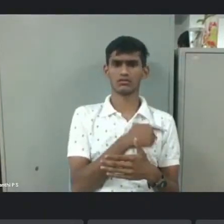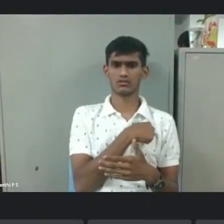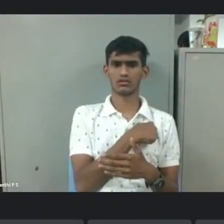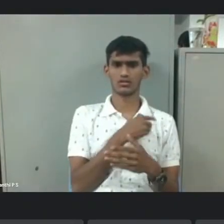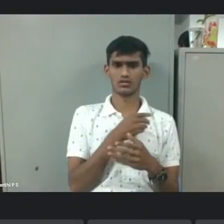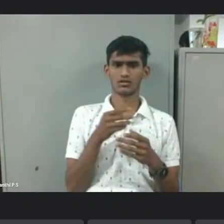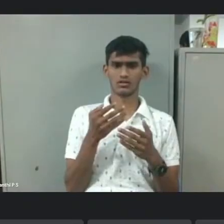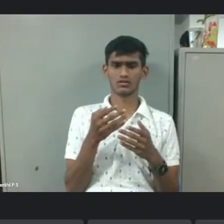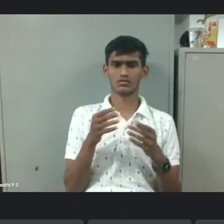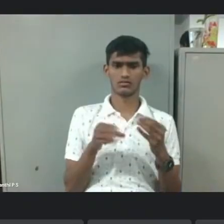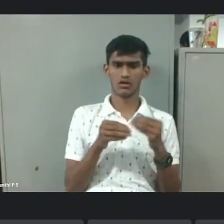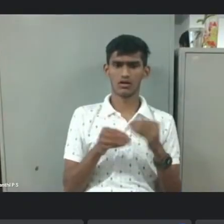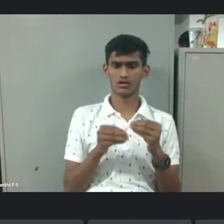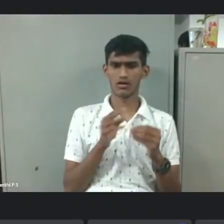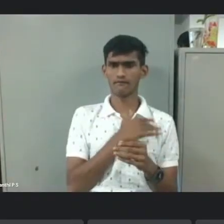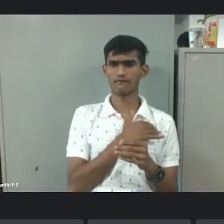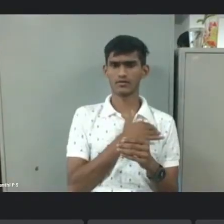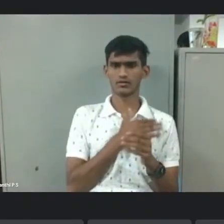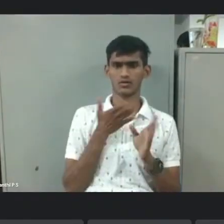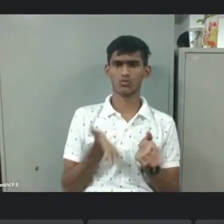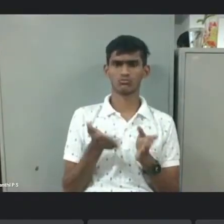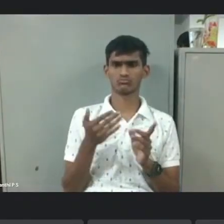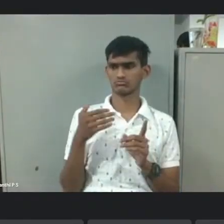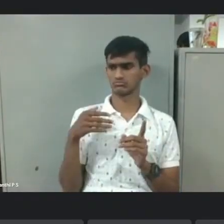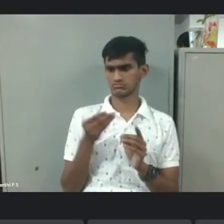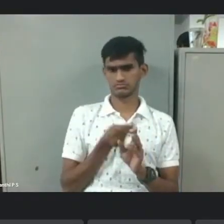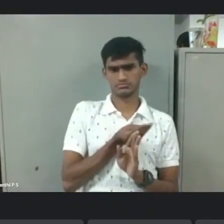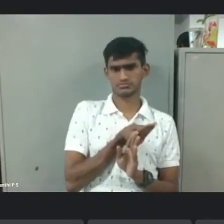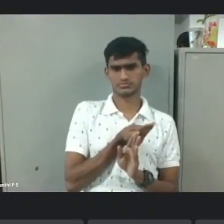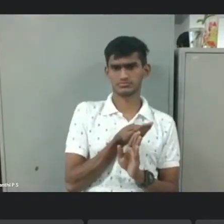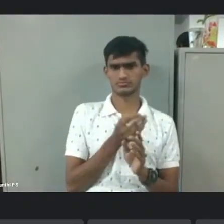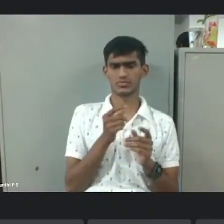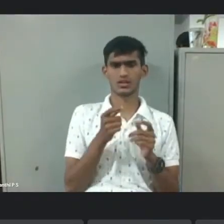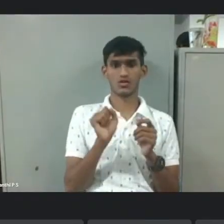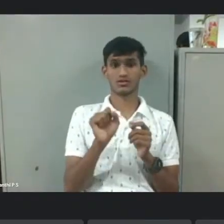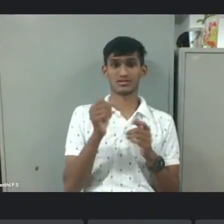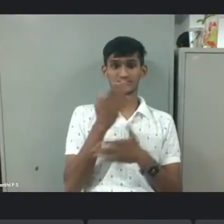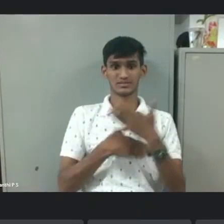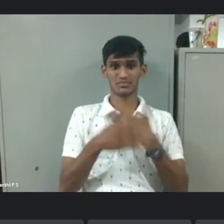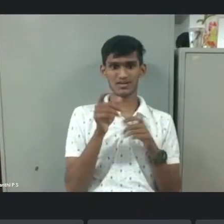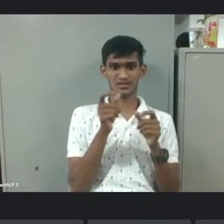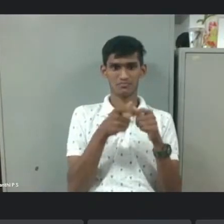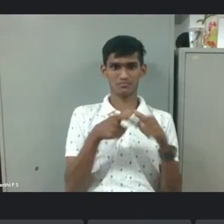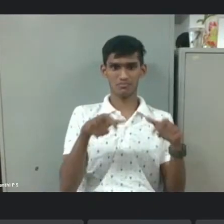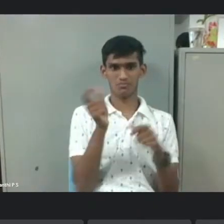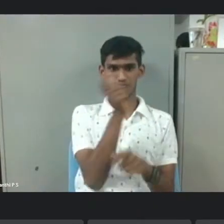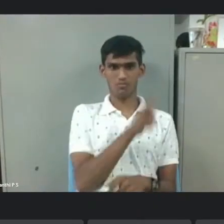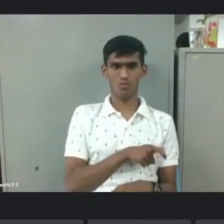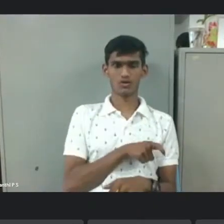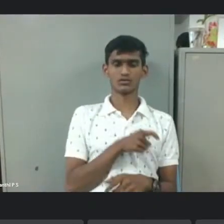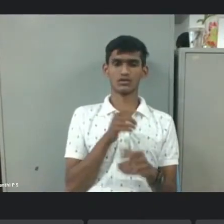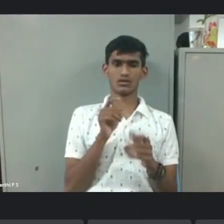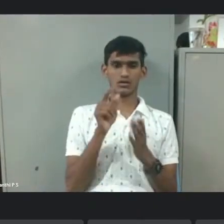പ്രശ്നങ്ങൾ നേരിട്ട് തുടങ്ങിയിട്ട് കുറച്ച് നാളുകളായിട്ടുണ്ട് എന്ന് പറഞ്ഞിട്ട് എനിക്ക് തോന്നുന്നു ബോർഡിന് നമ്മൾ ഒരു